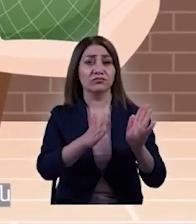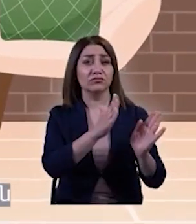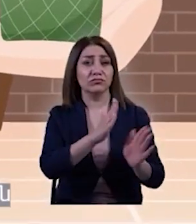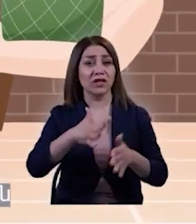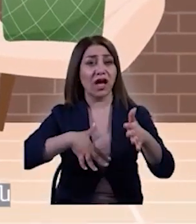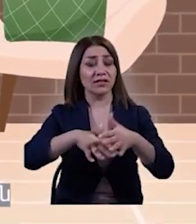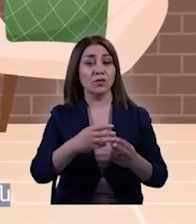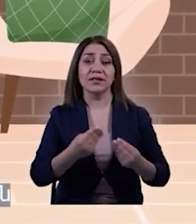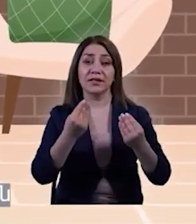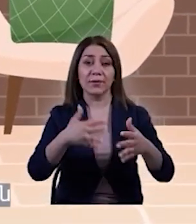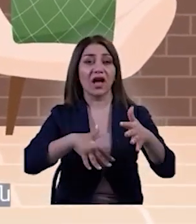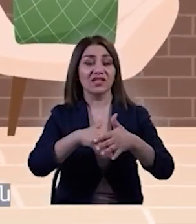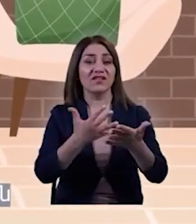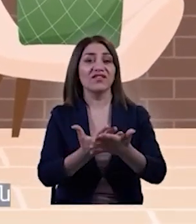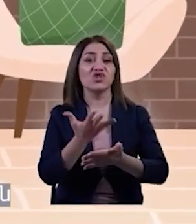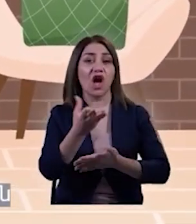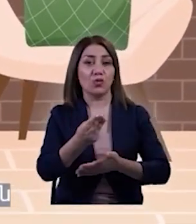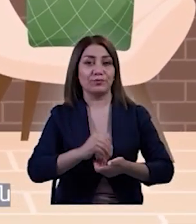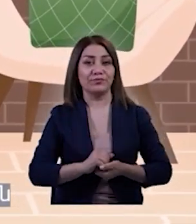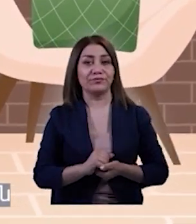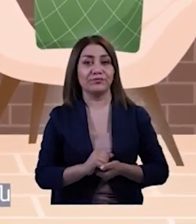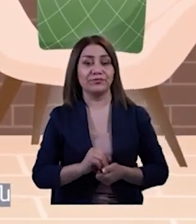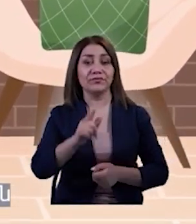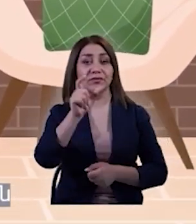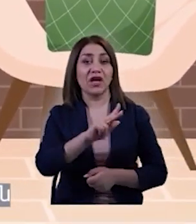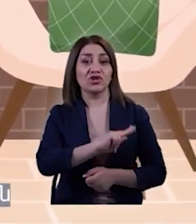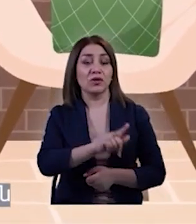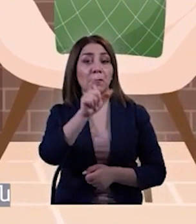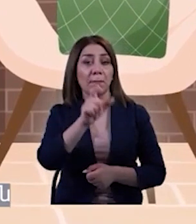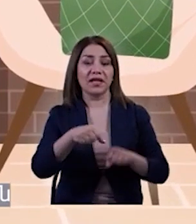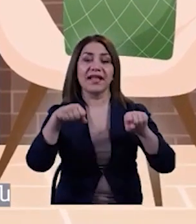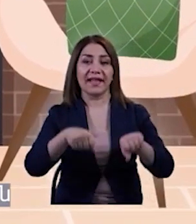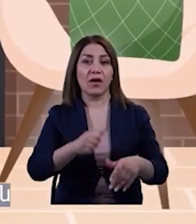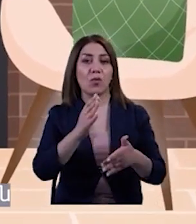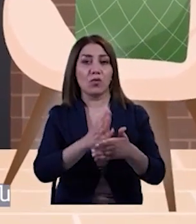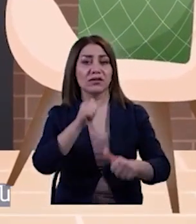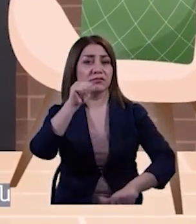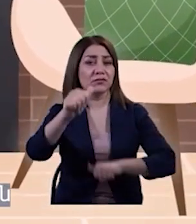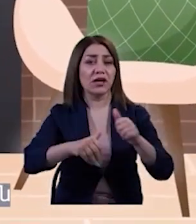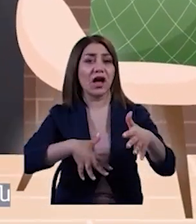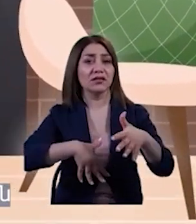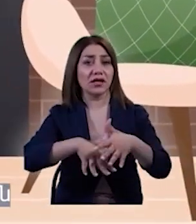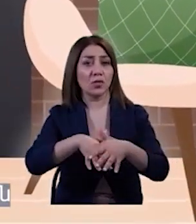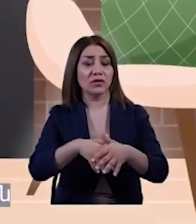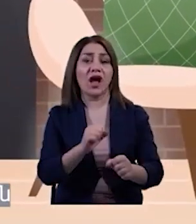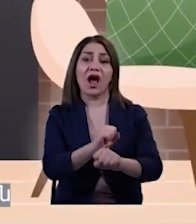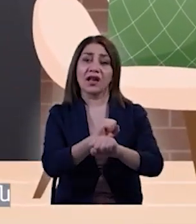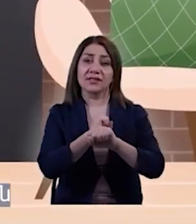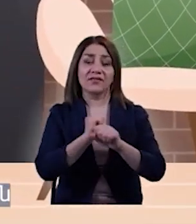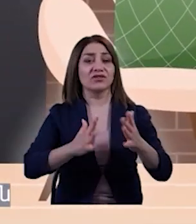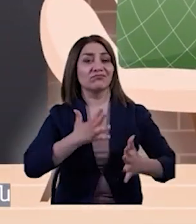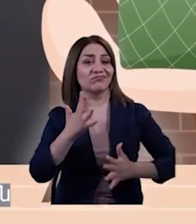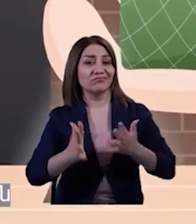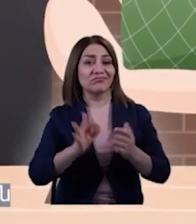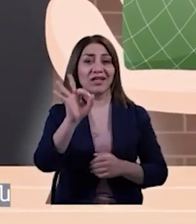Յուրաքանչյուր աշխատող ունի ամենամյա արձակուրդի իրավունք հանգստանալու և աշխատունակությունը վերականգնելու համար։ Այդ ընթացքում պահպանվում է նրա